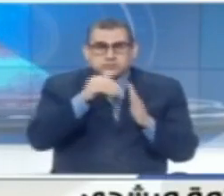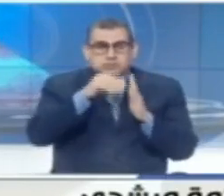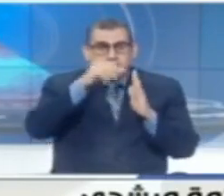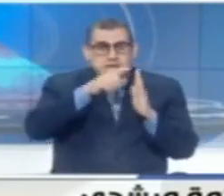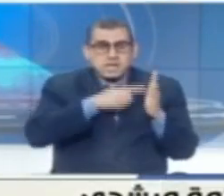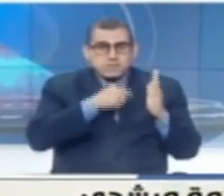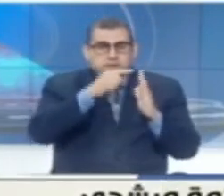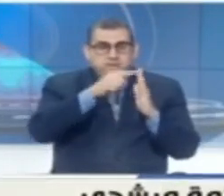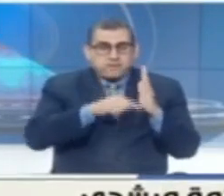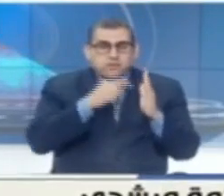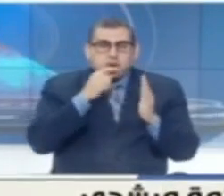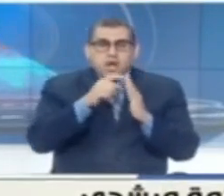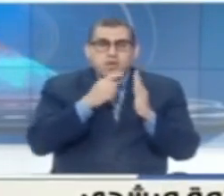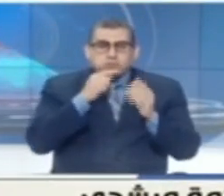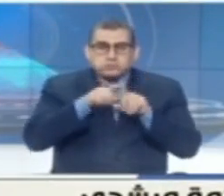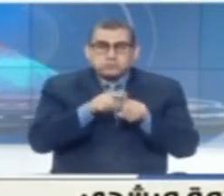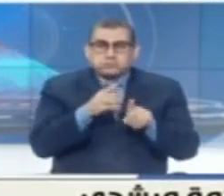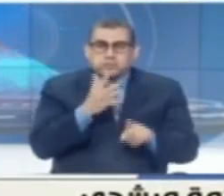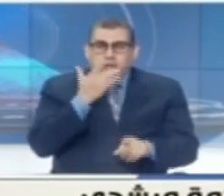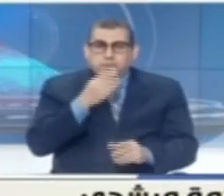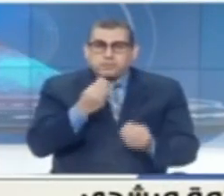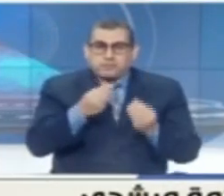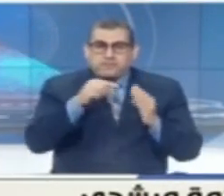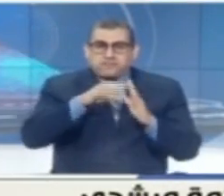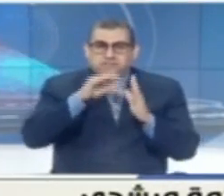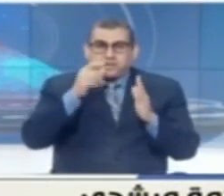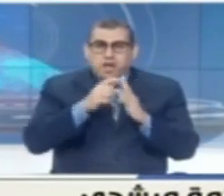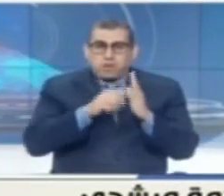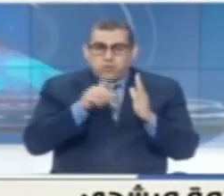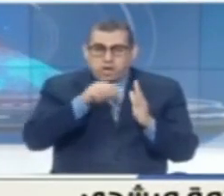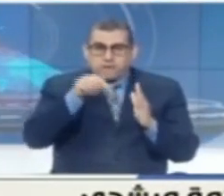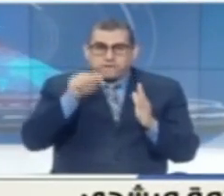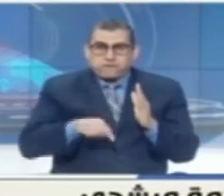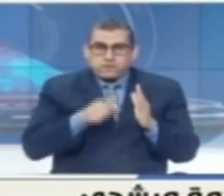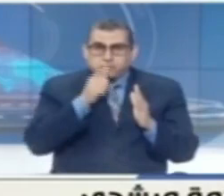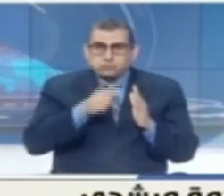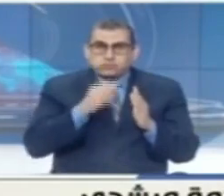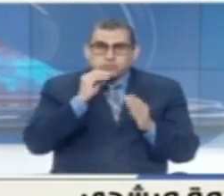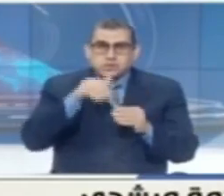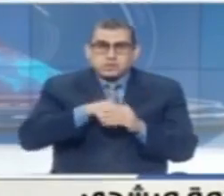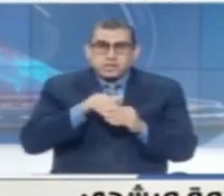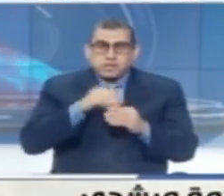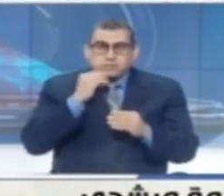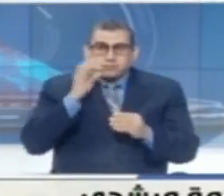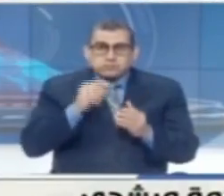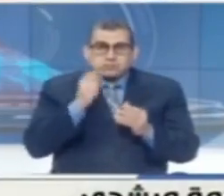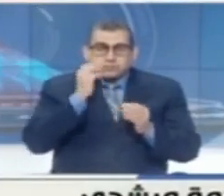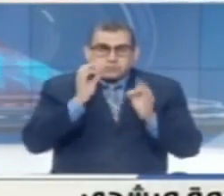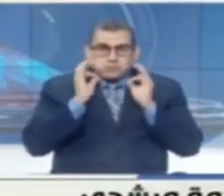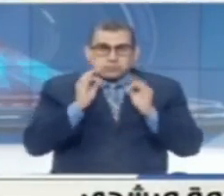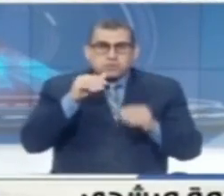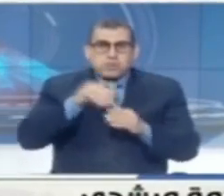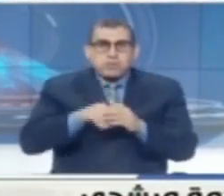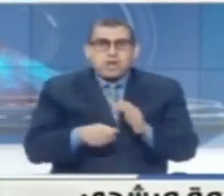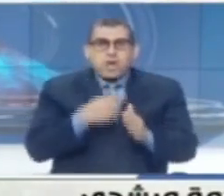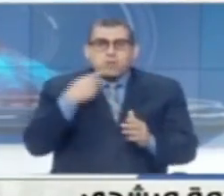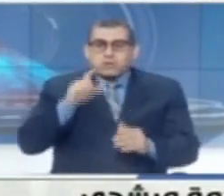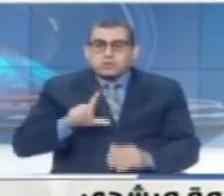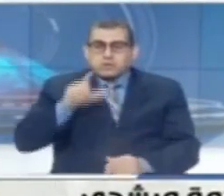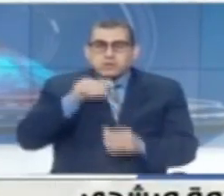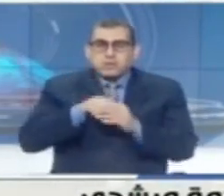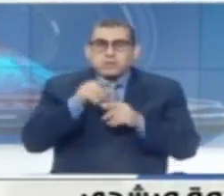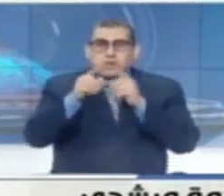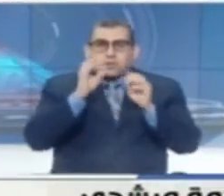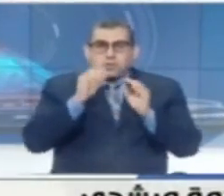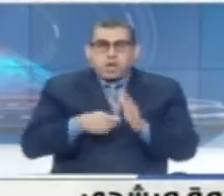أسماء أشخاص غير مؤهلين قانونا ليكونوا في قائمة ترشح انتخاب مباشر لأول رئيس للدولة